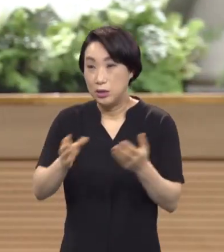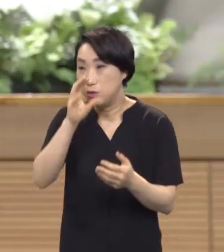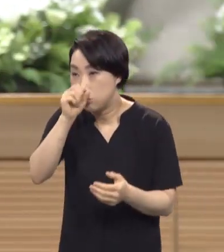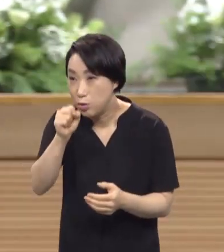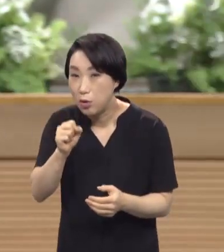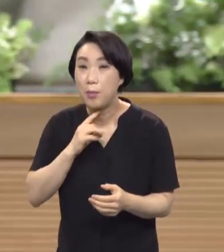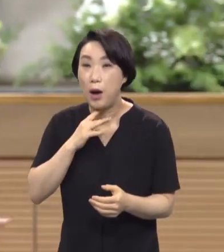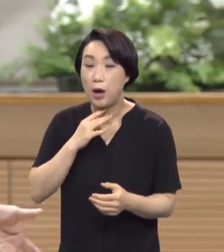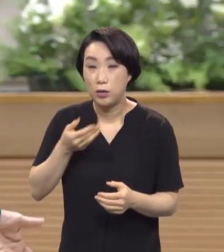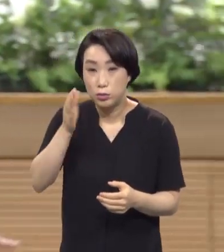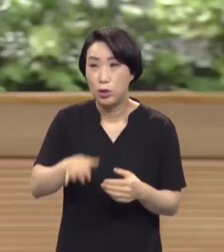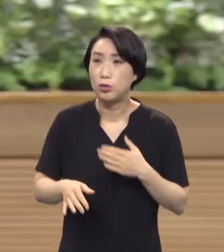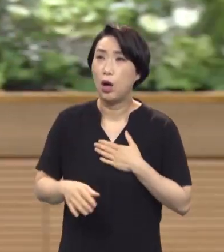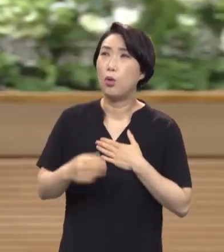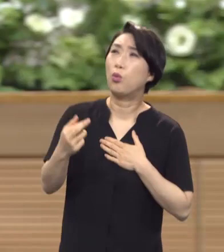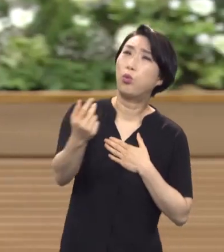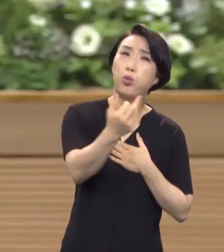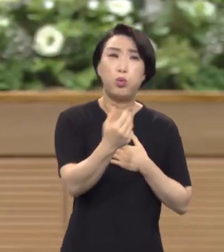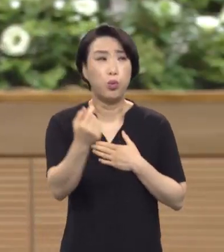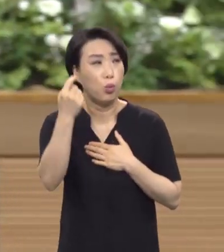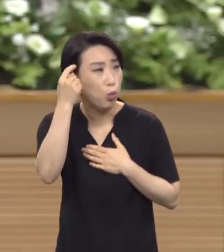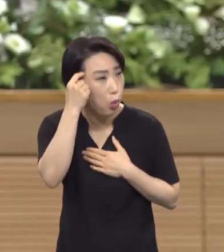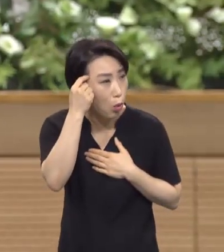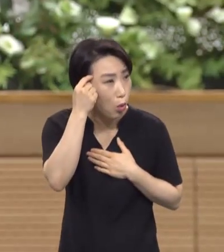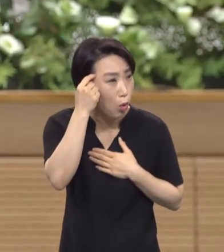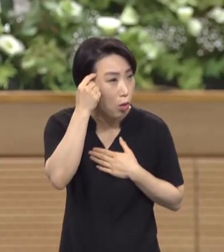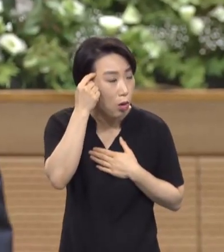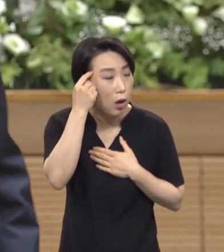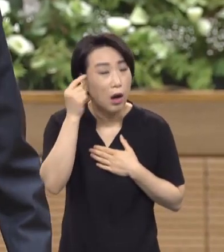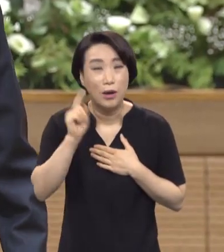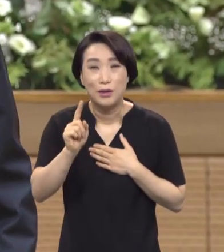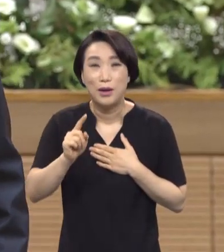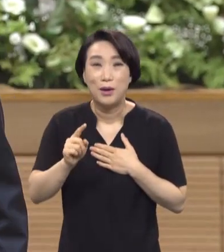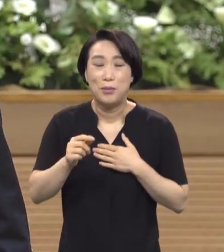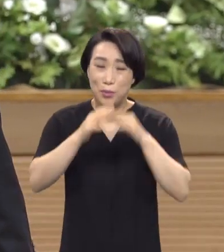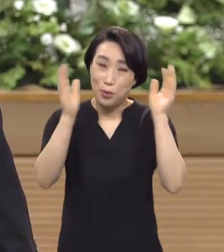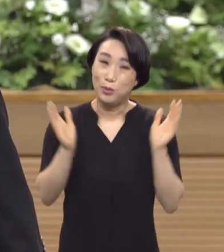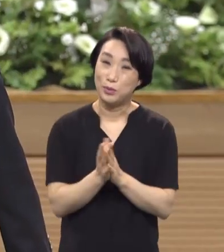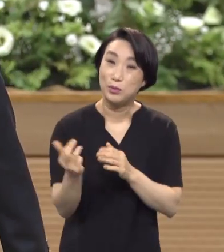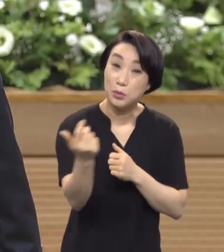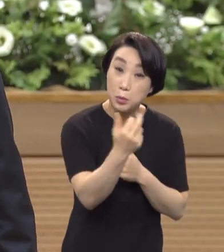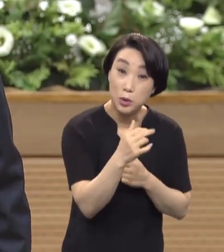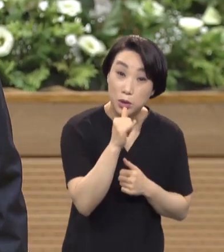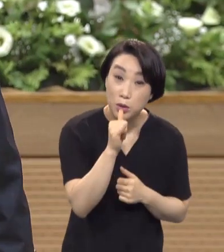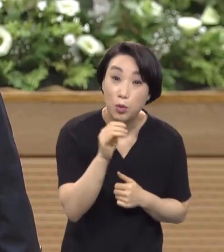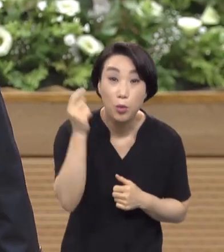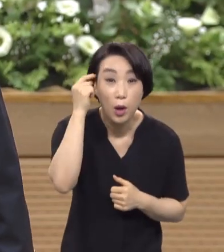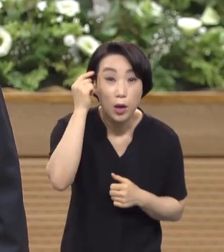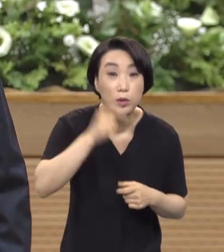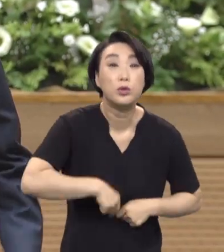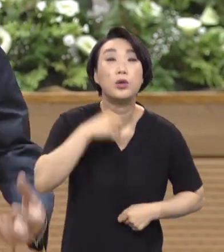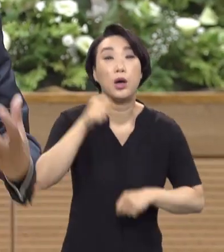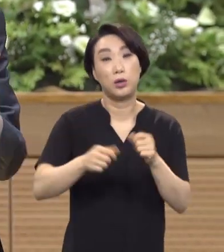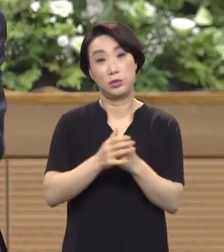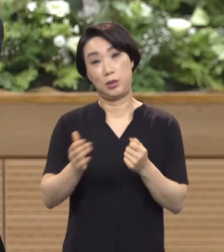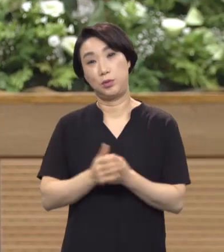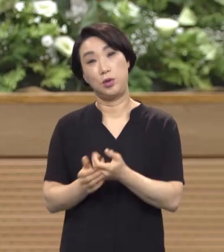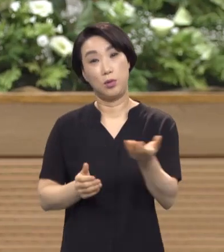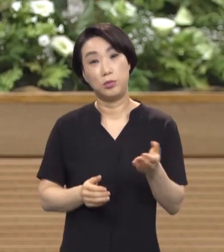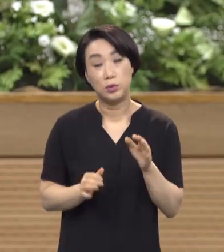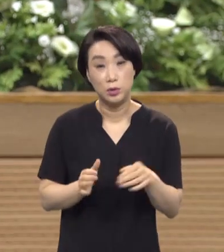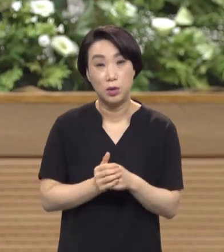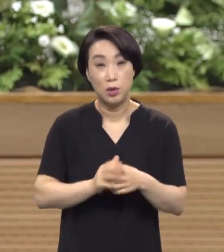왜 나보고 죄인 시비가 많아? 그거 당연히 시비가 있지. 의의를 행했으니